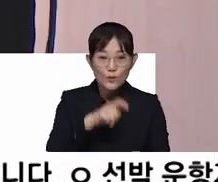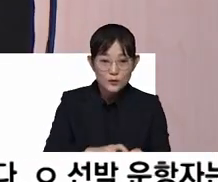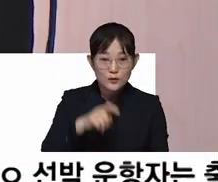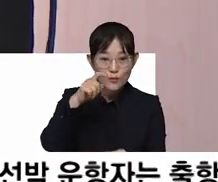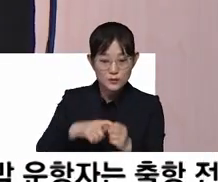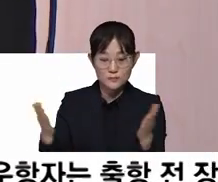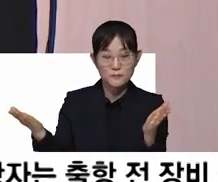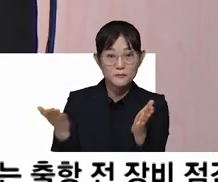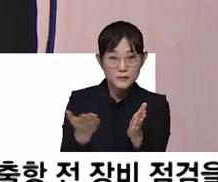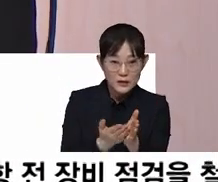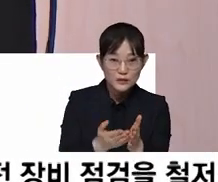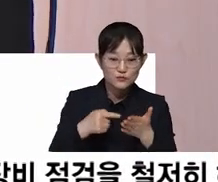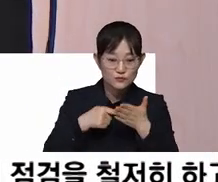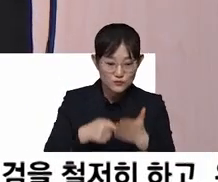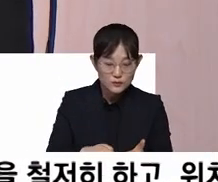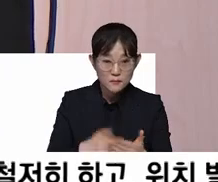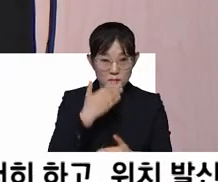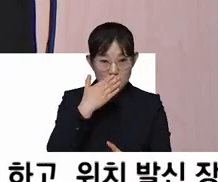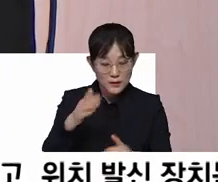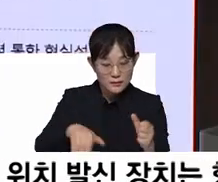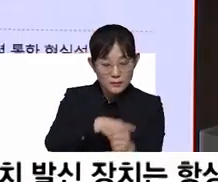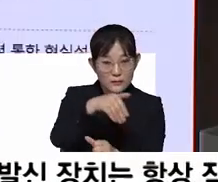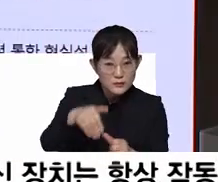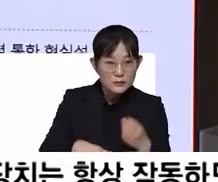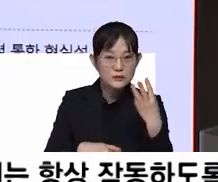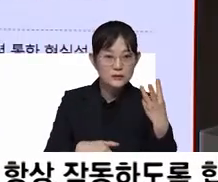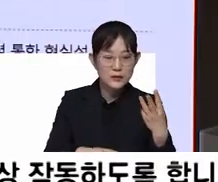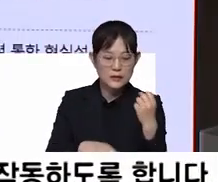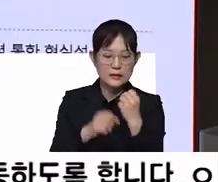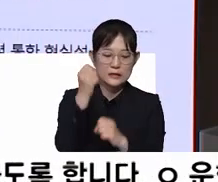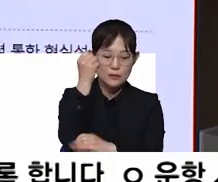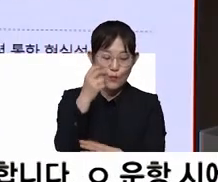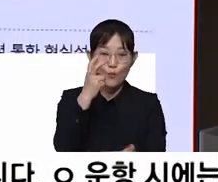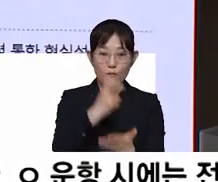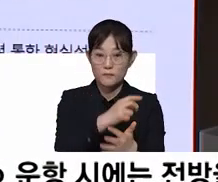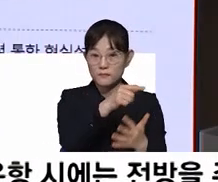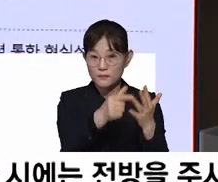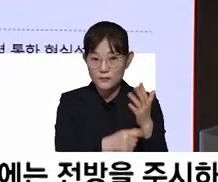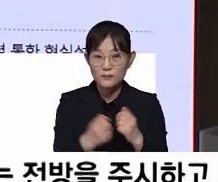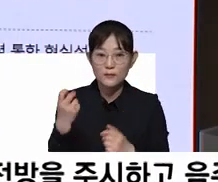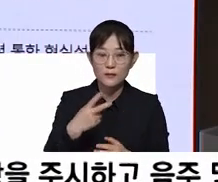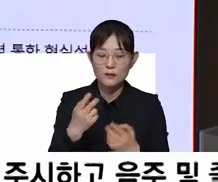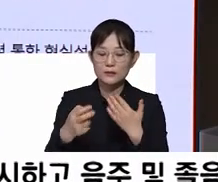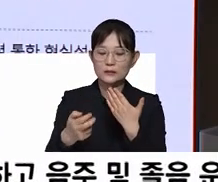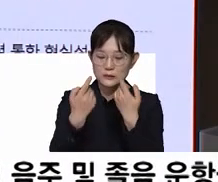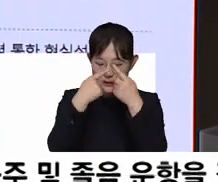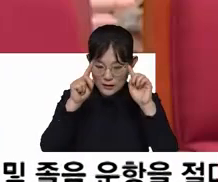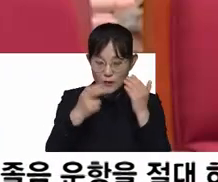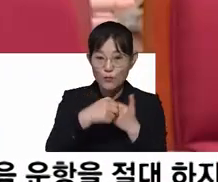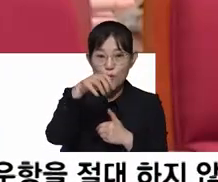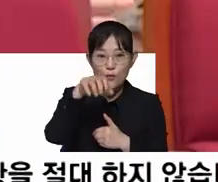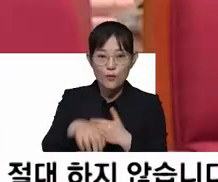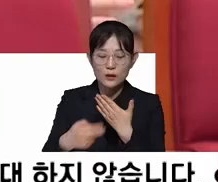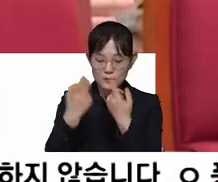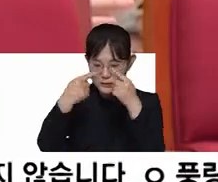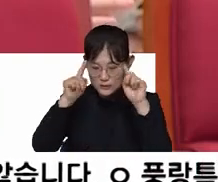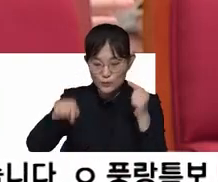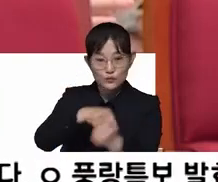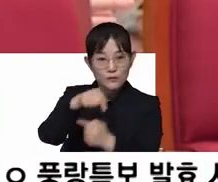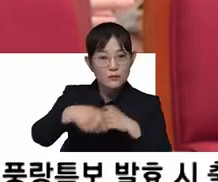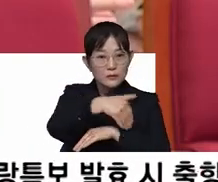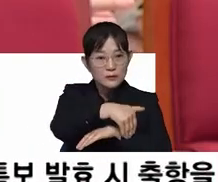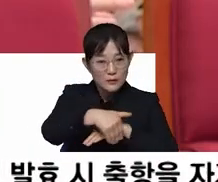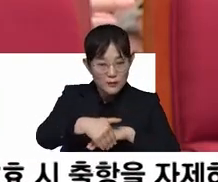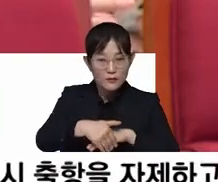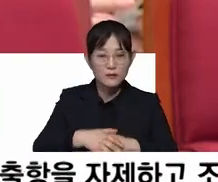목적 적합성, 추진 실행 가능성 등 세 가지 기본 원칙, 그리고 대학병원과 의대와 병원 운영계획 등